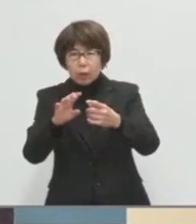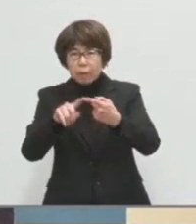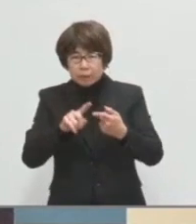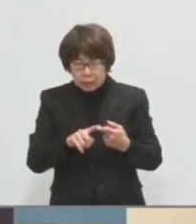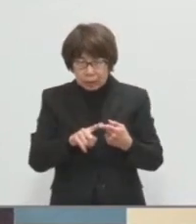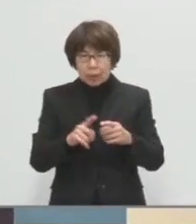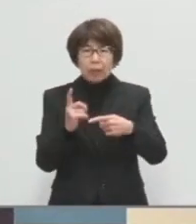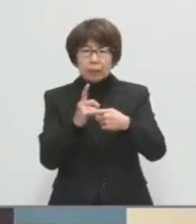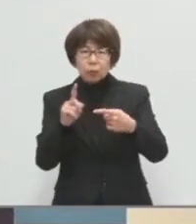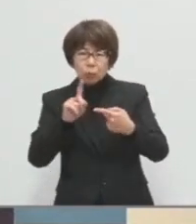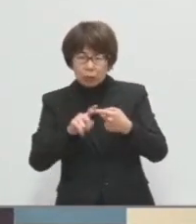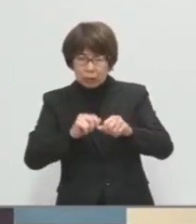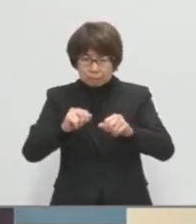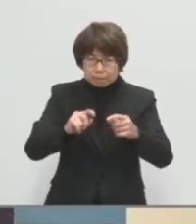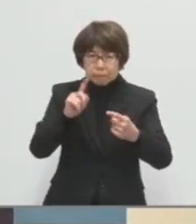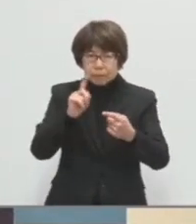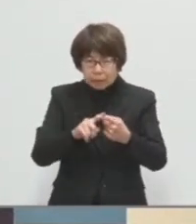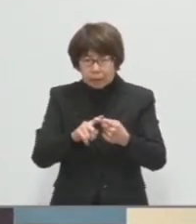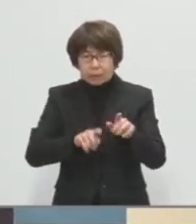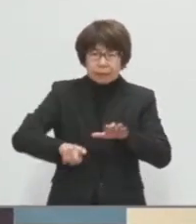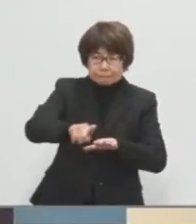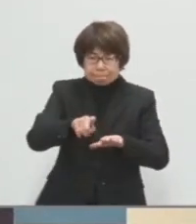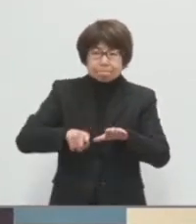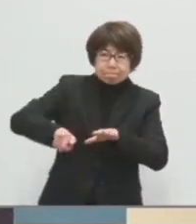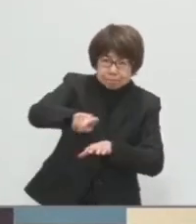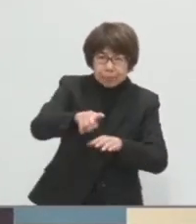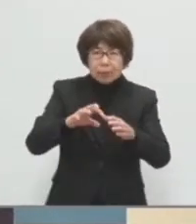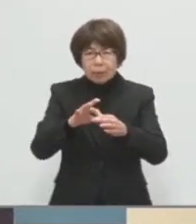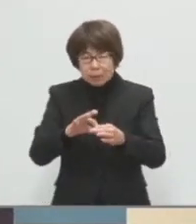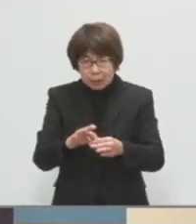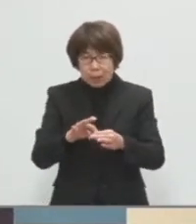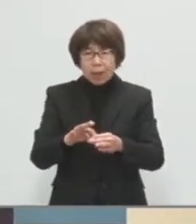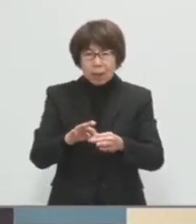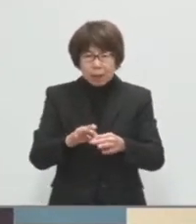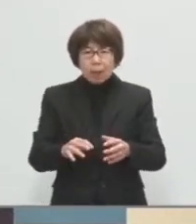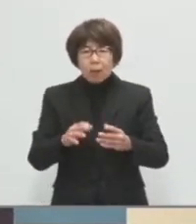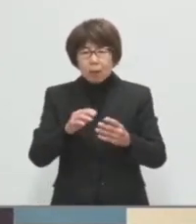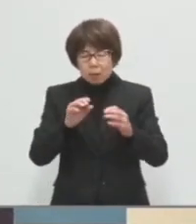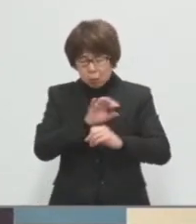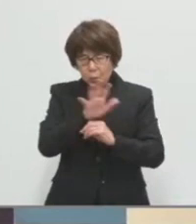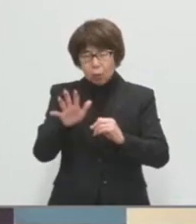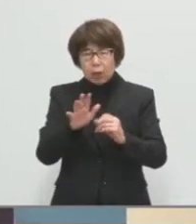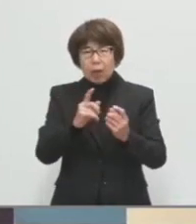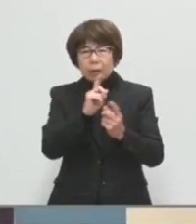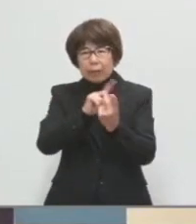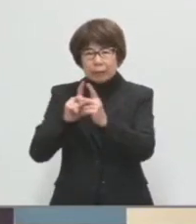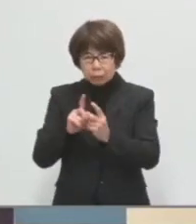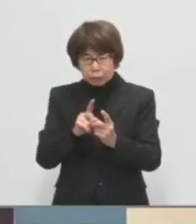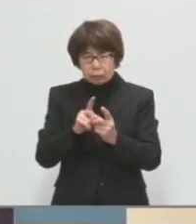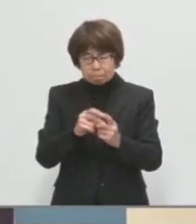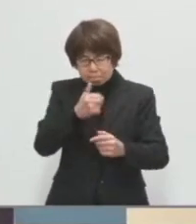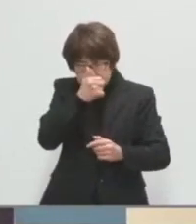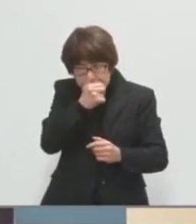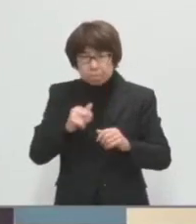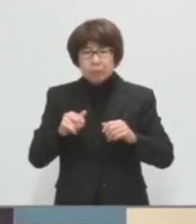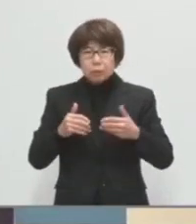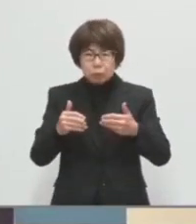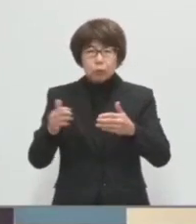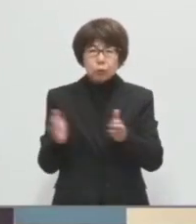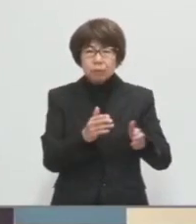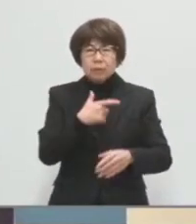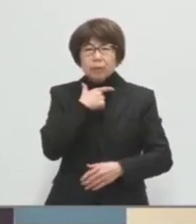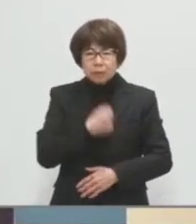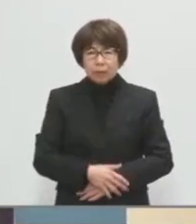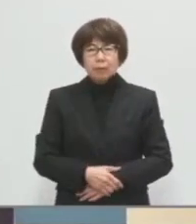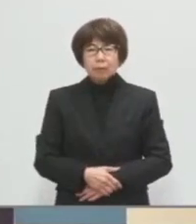選定を打った対応を行い本県の頃の対策に万全を期してまいりたいと思っております県民の皆さまにおかれましては